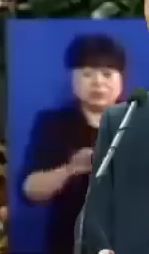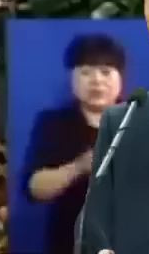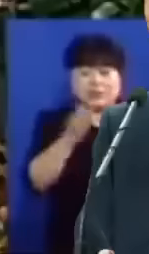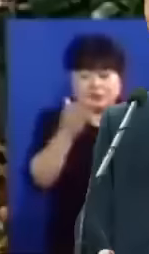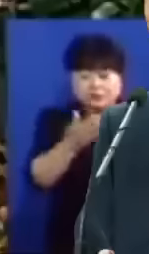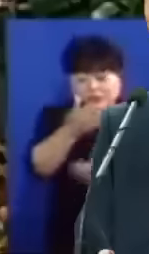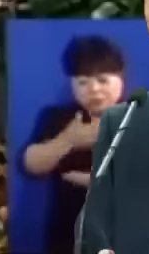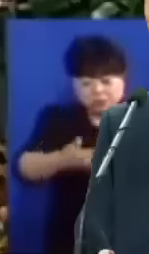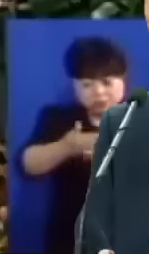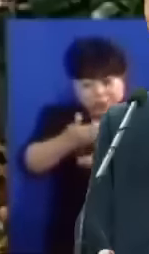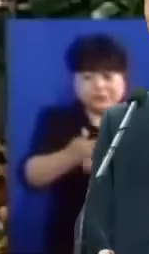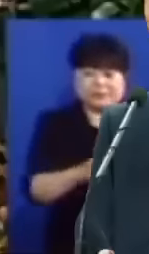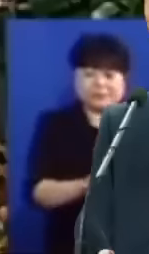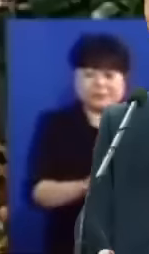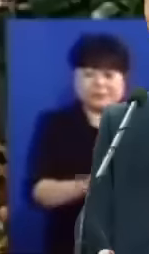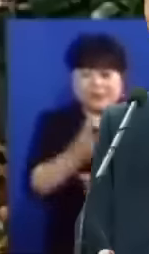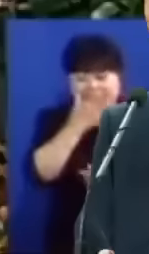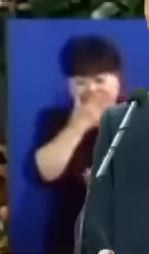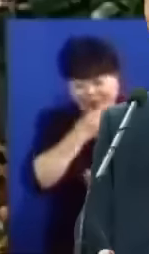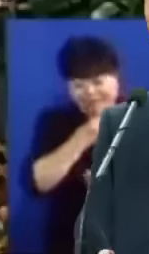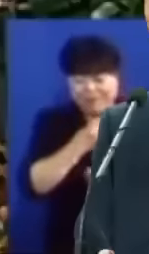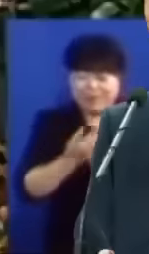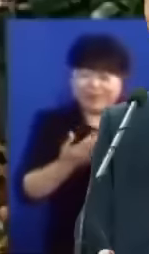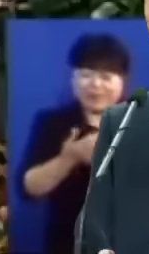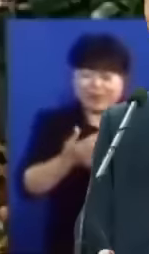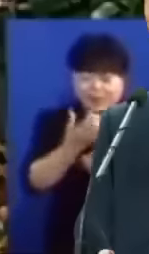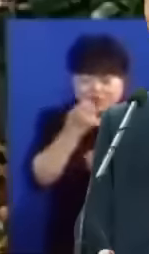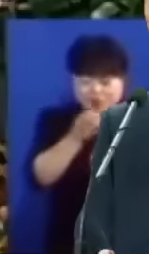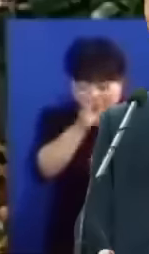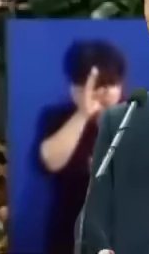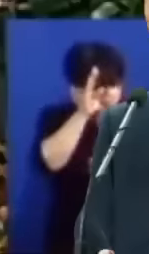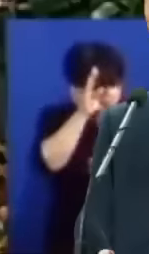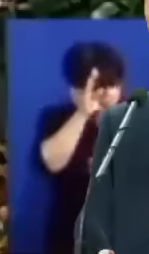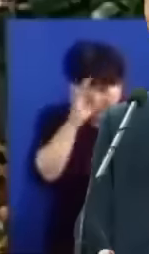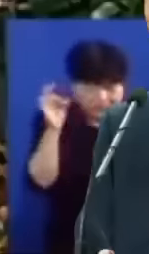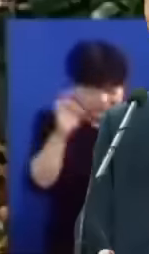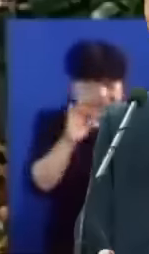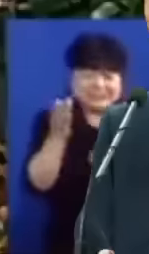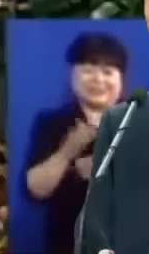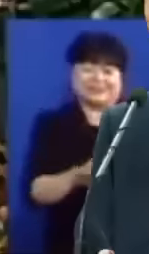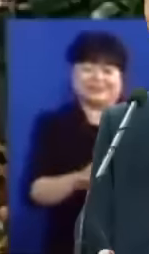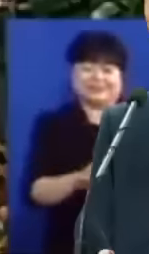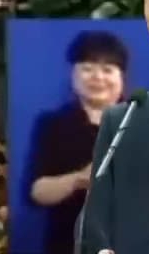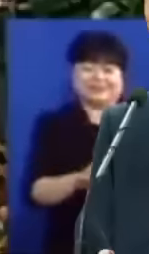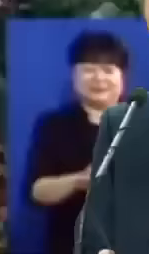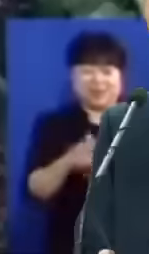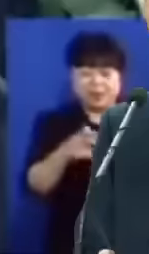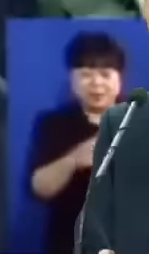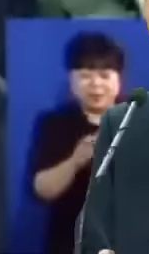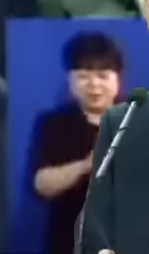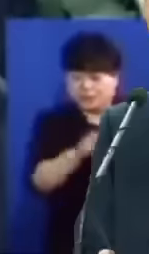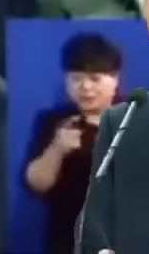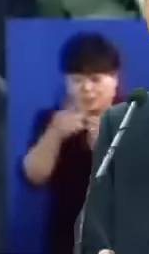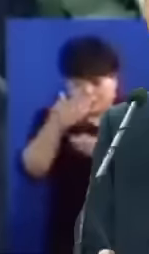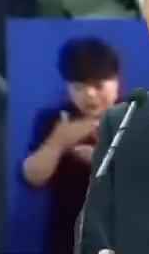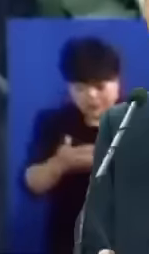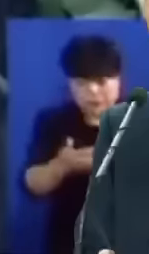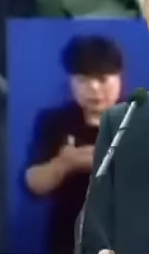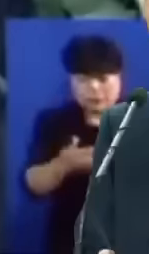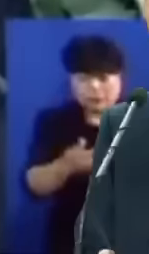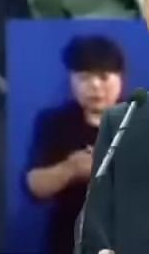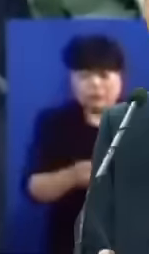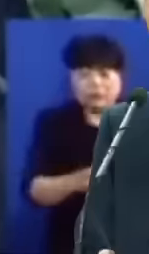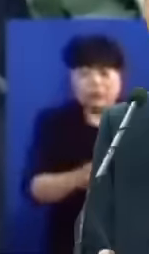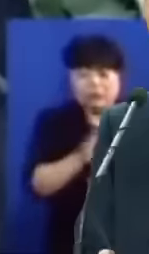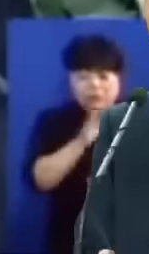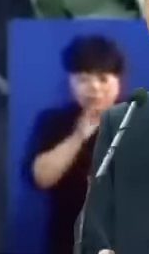사랑하고 사랑받으면 크게 행복해지고 우울증과 조울증도 사라지는 것입니다. 병원에 가서 치료를 아무리 받아도